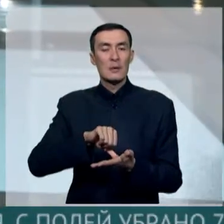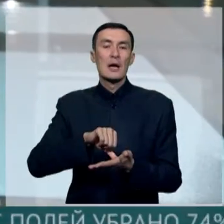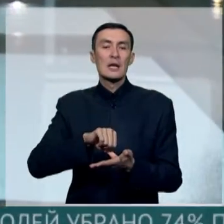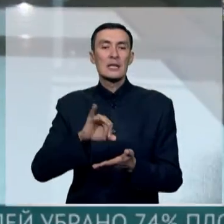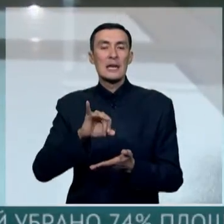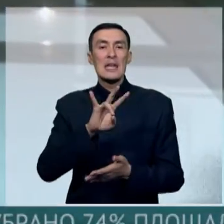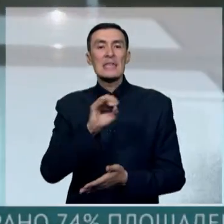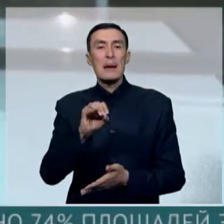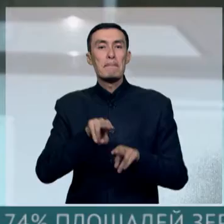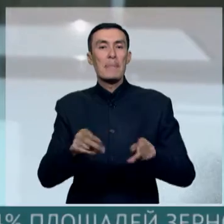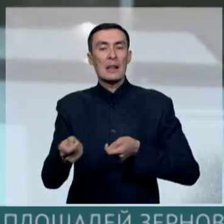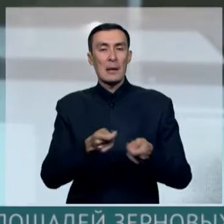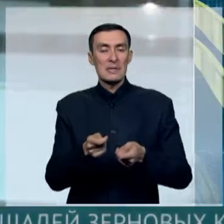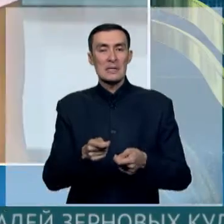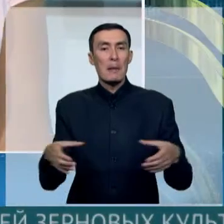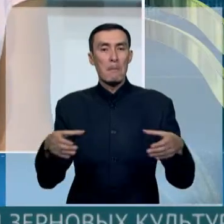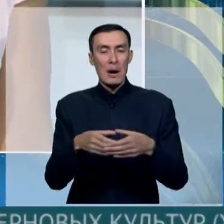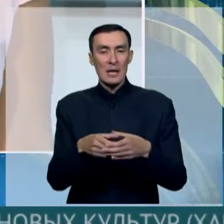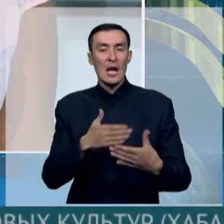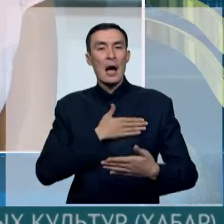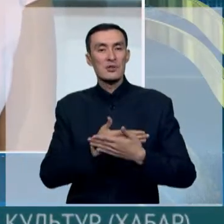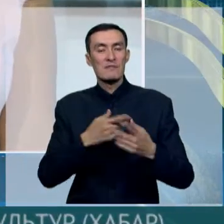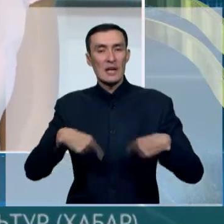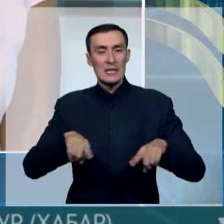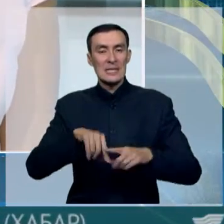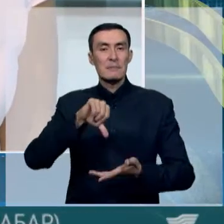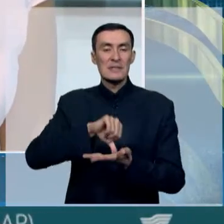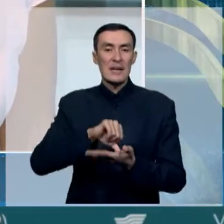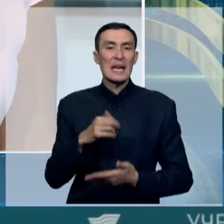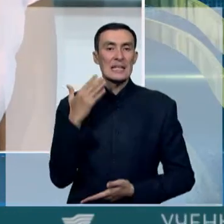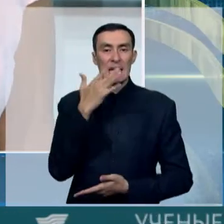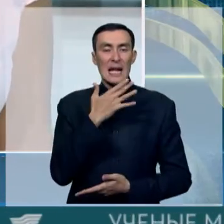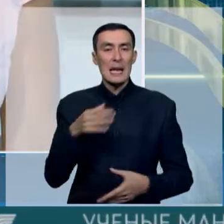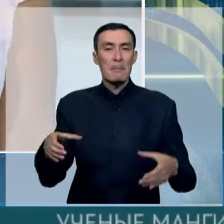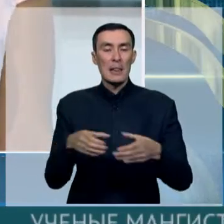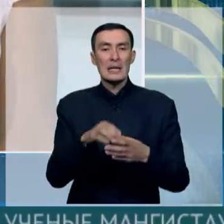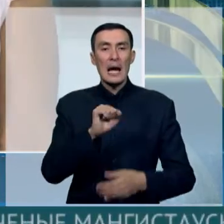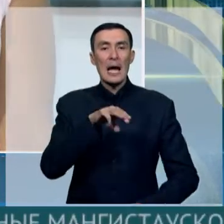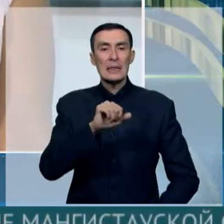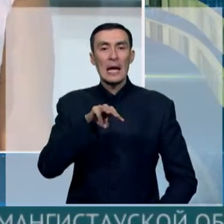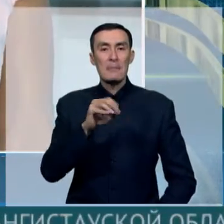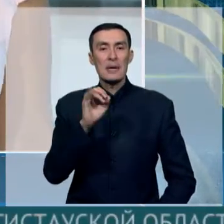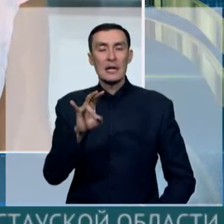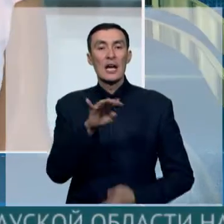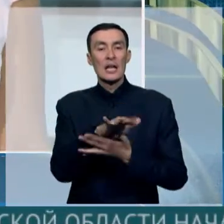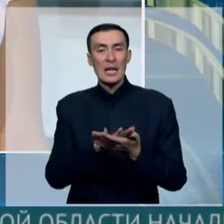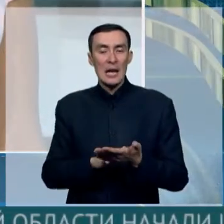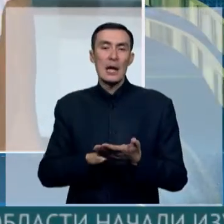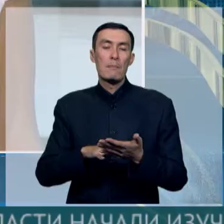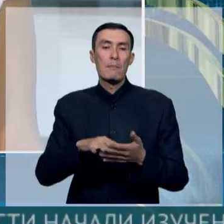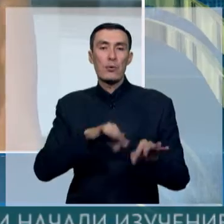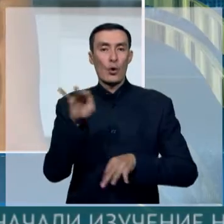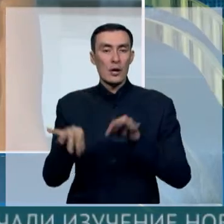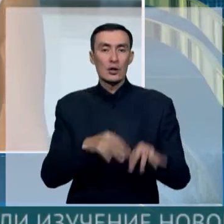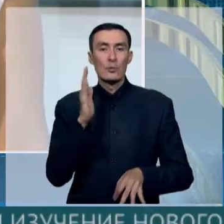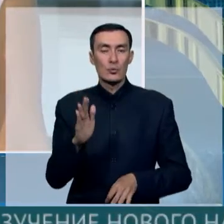представители непарламентских политических партий, общественники и представители нацпалаты Атамикен. Далее проект таможенного кодекса будет рассмотрен в рабочих группах.